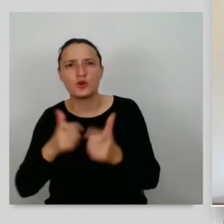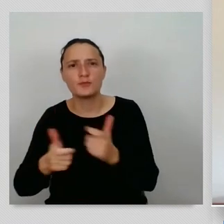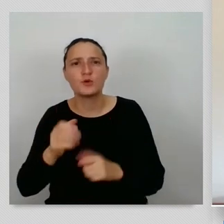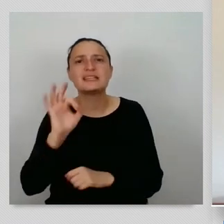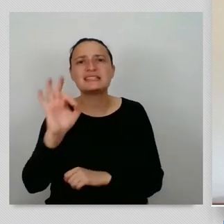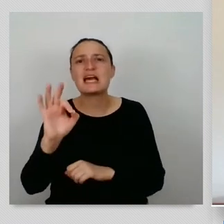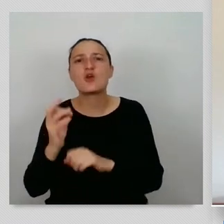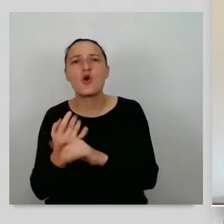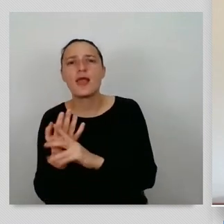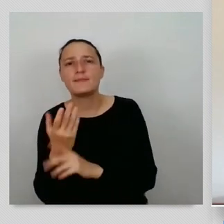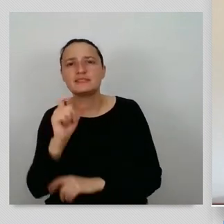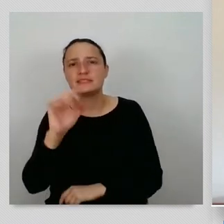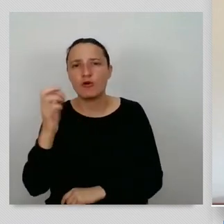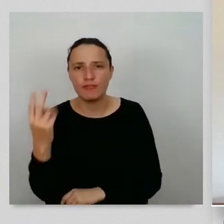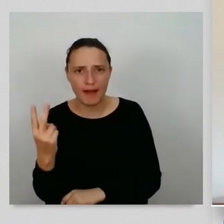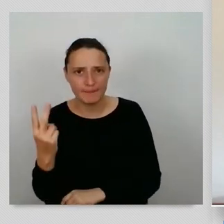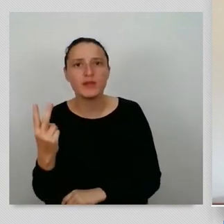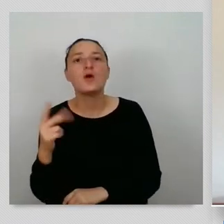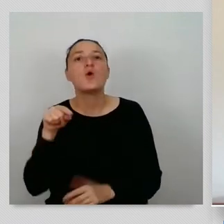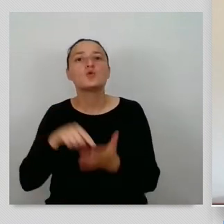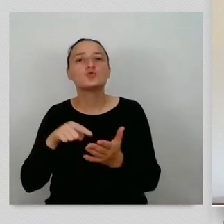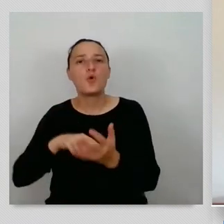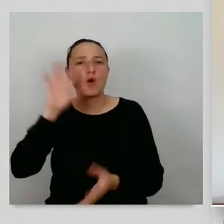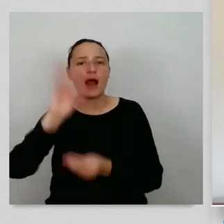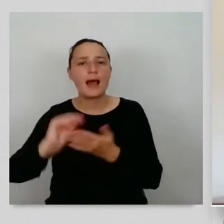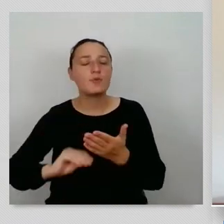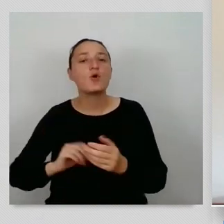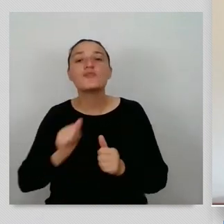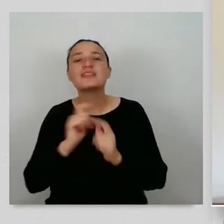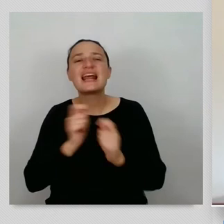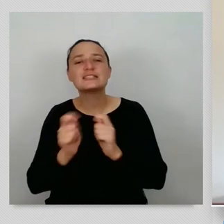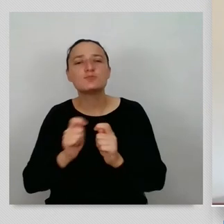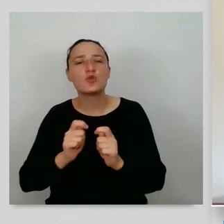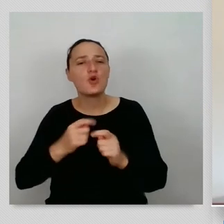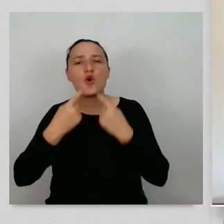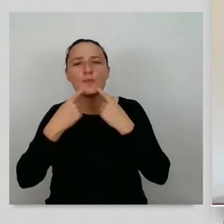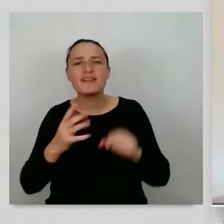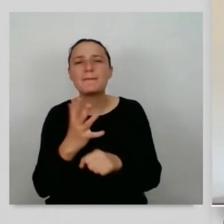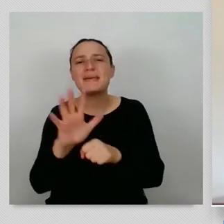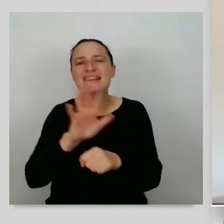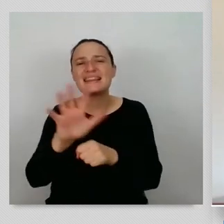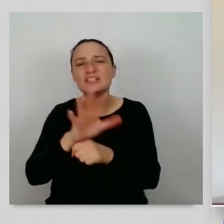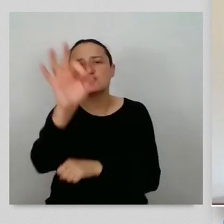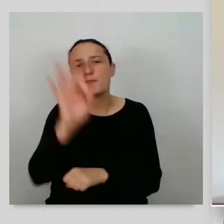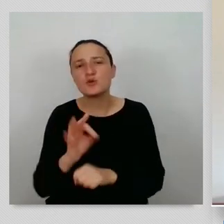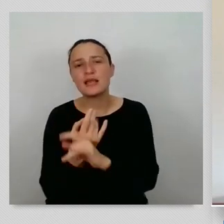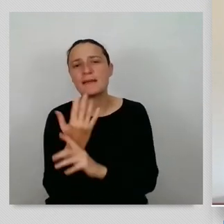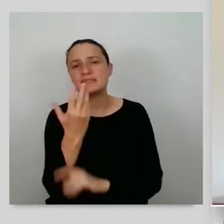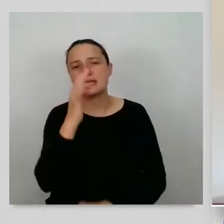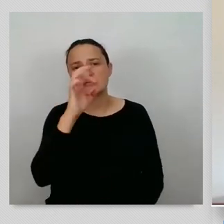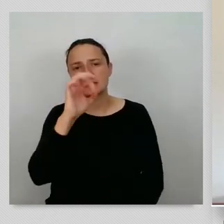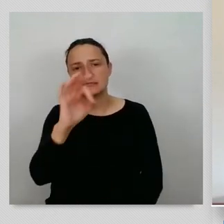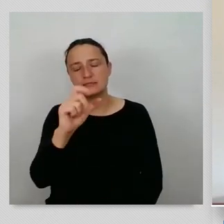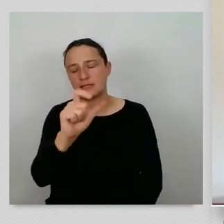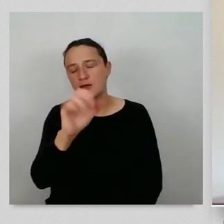według tego raportu transport odpowiada za około 15% emisji CO2 w Polsce. I tutaj rozwiązaniem